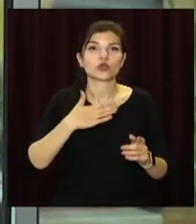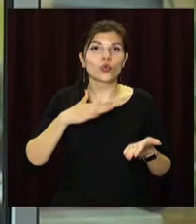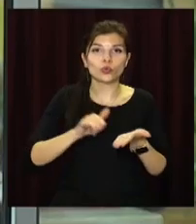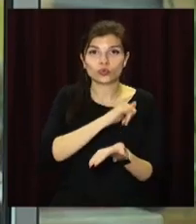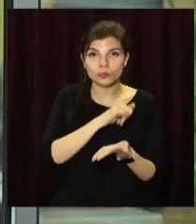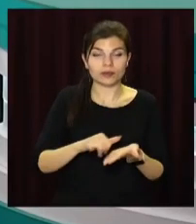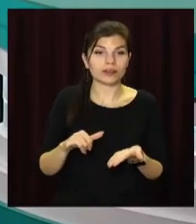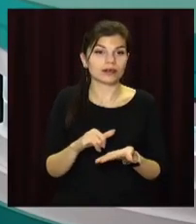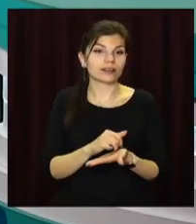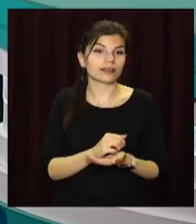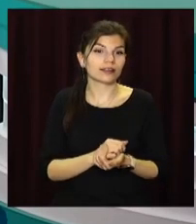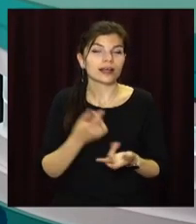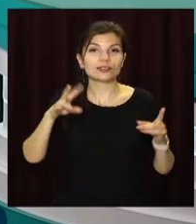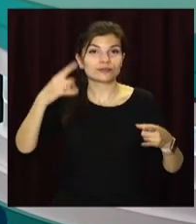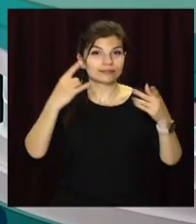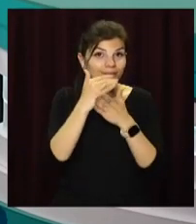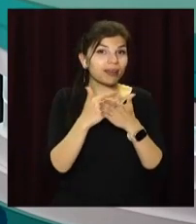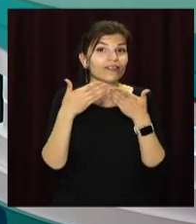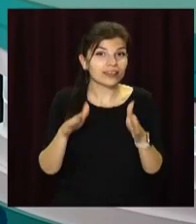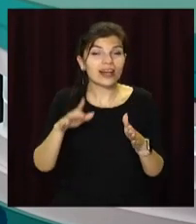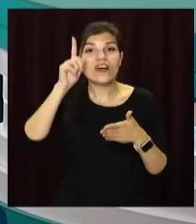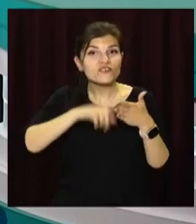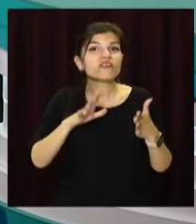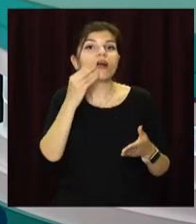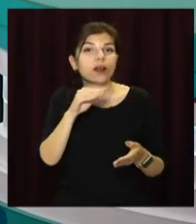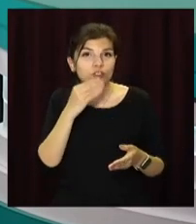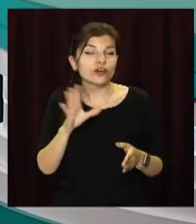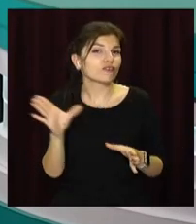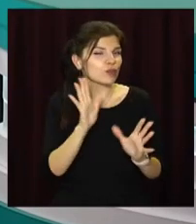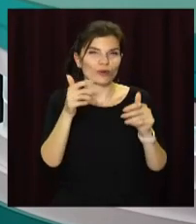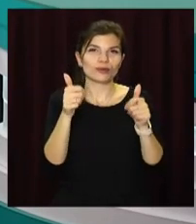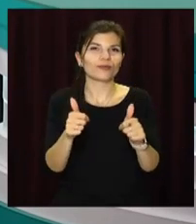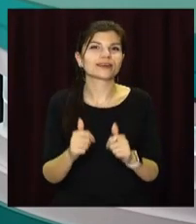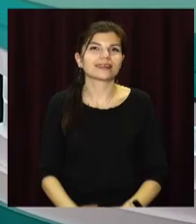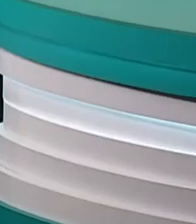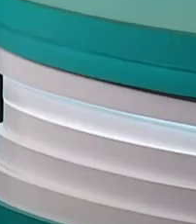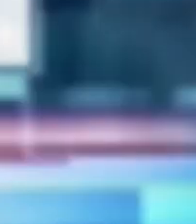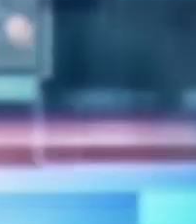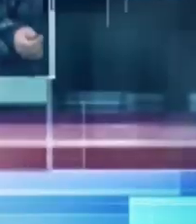нашому YouTube-каналі. Залишайтесь відкритим, вірте в краще і все буде добре.